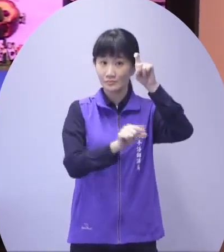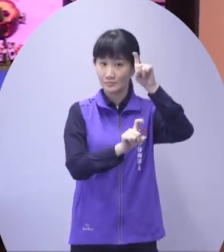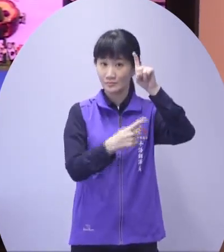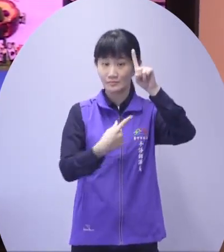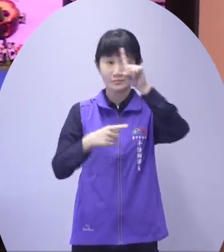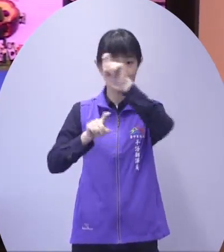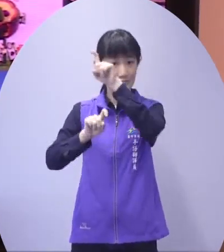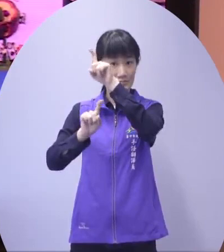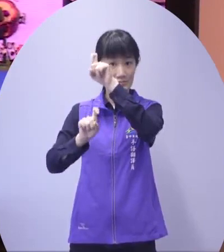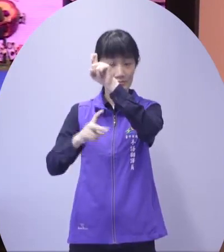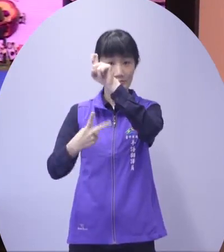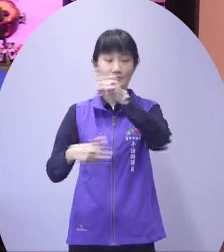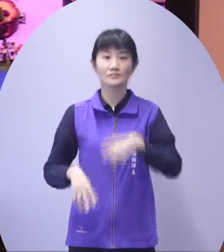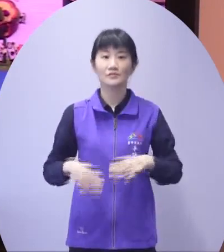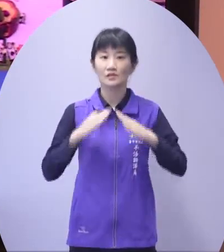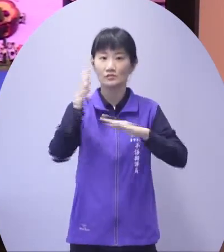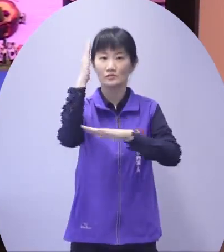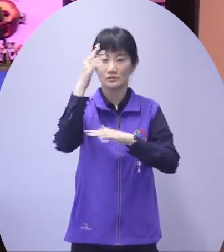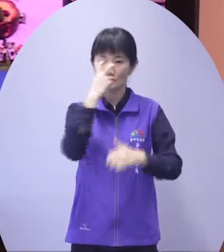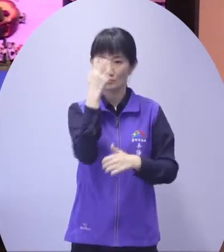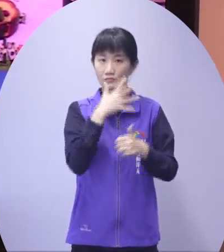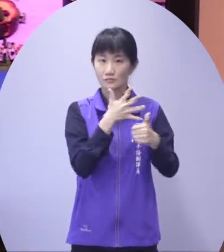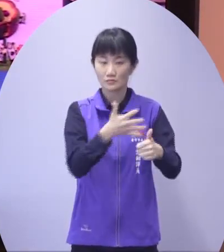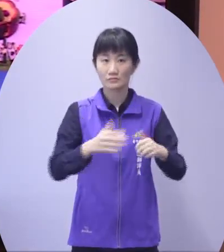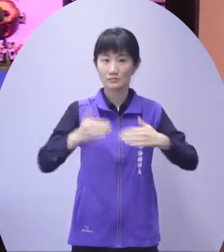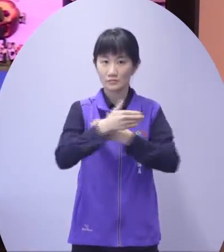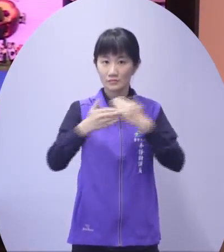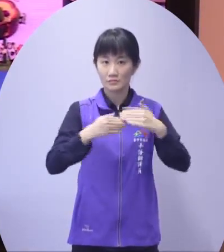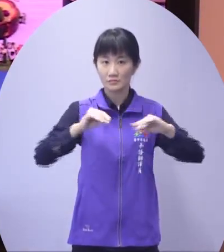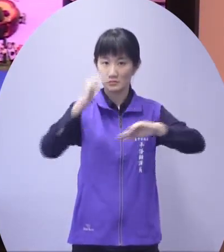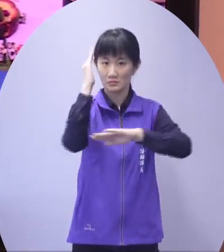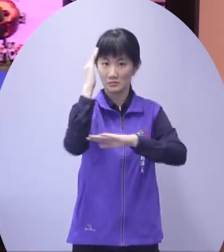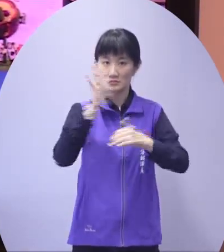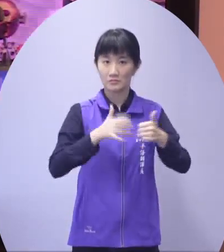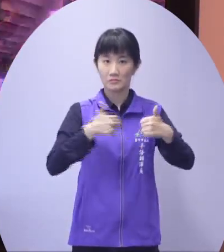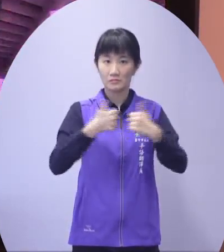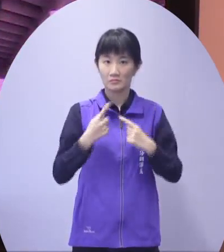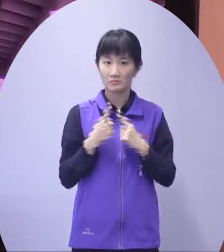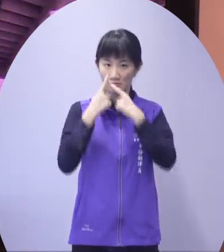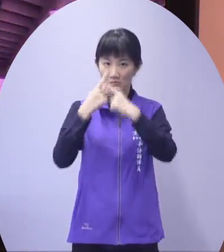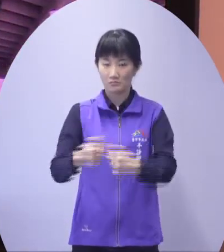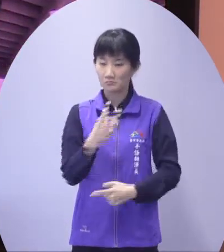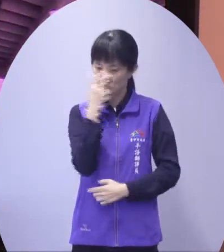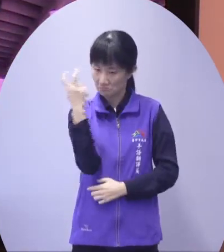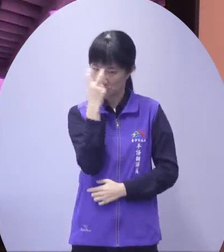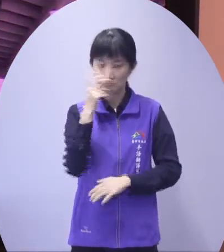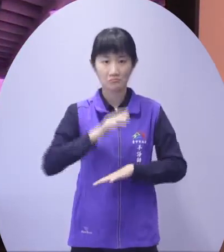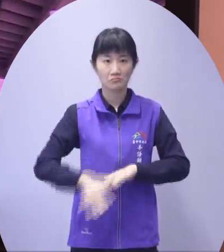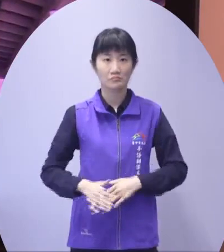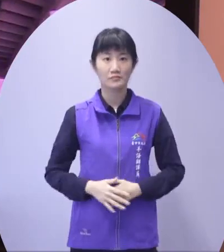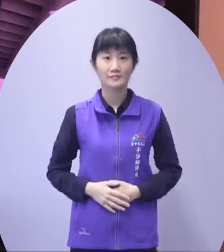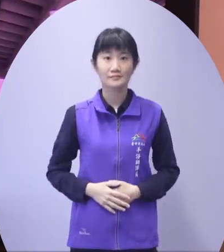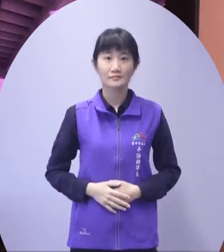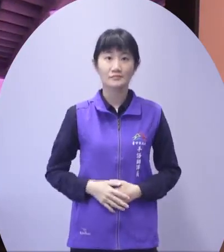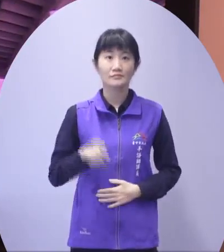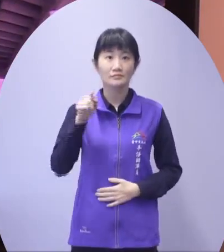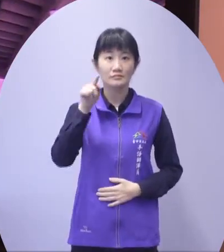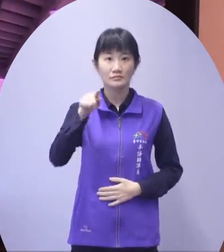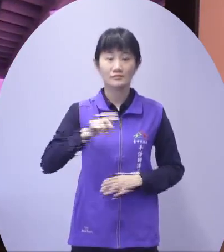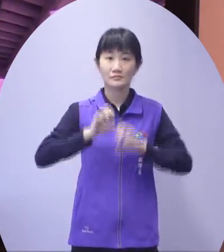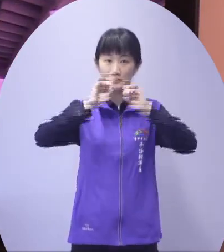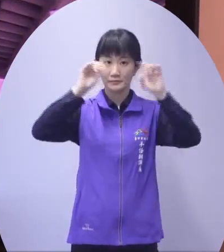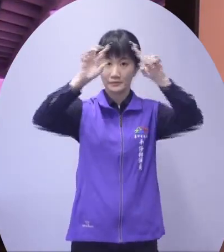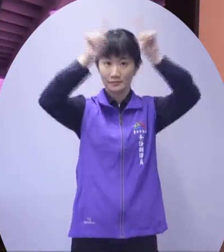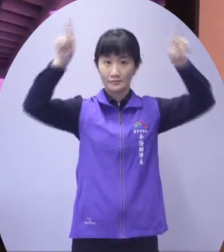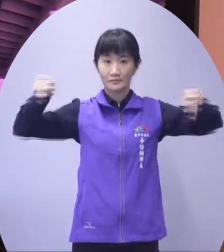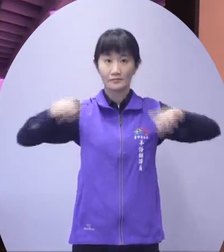11月11跟12号呢，会有我们市政顾问以及交通地震委员会的议员来进行考察。好，那这个是路灯旗帜，目前已经悬